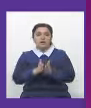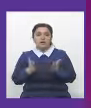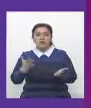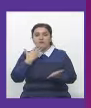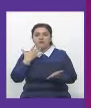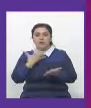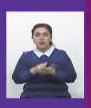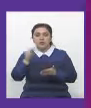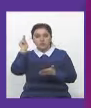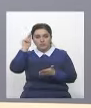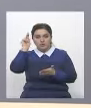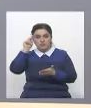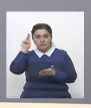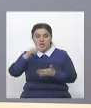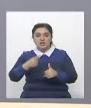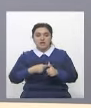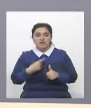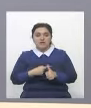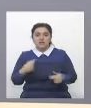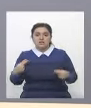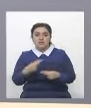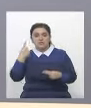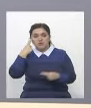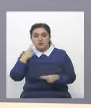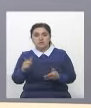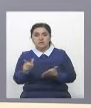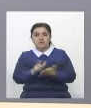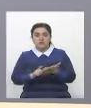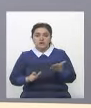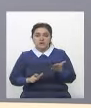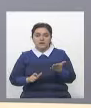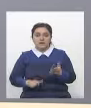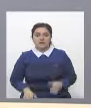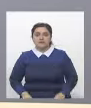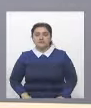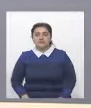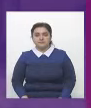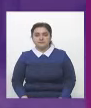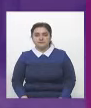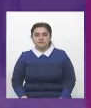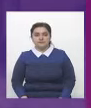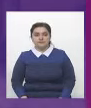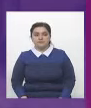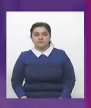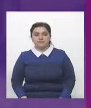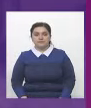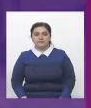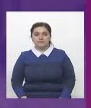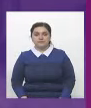свои учебники. Назовите тему и идею этого стихотворения.